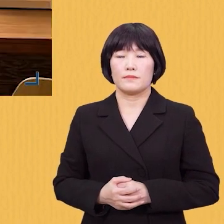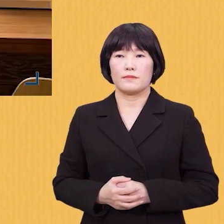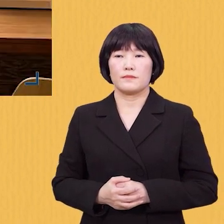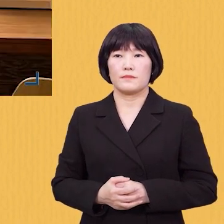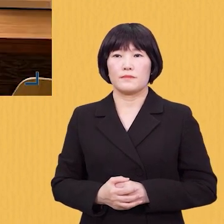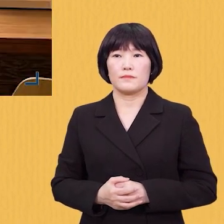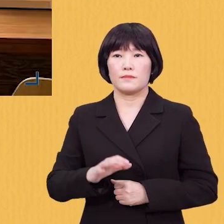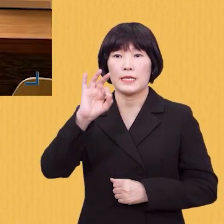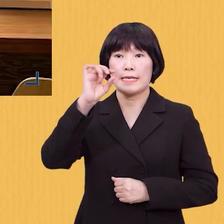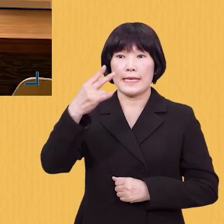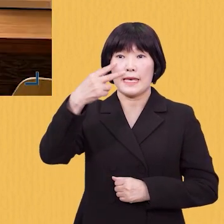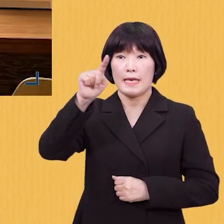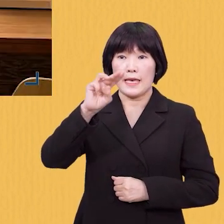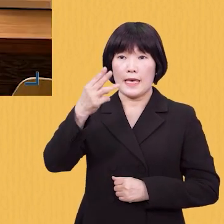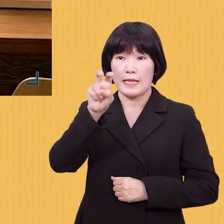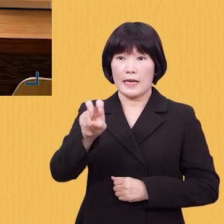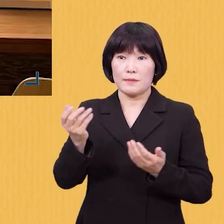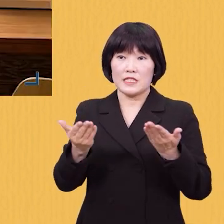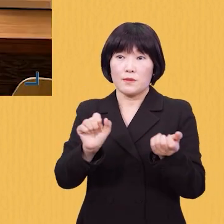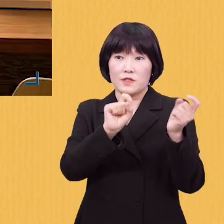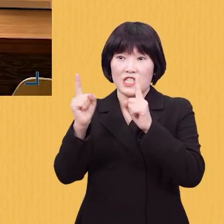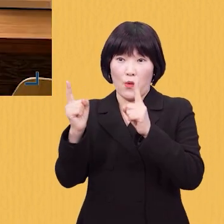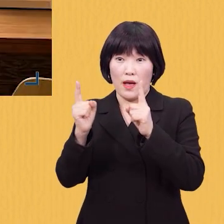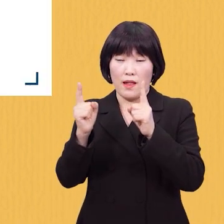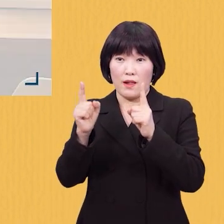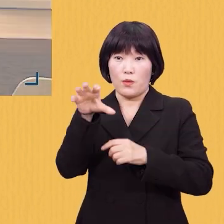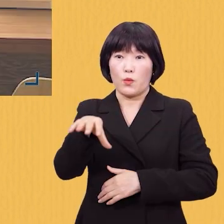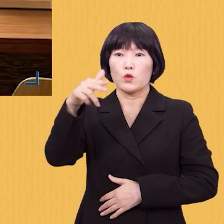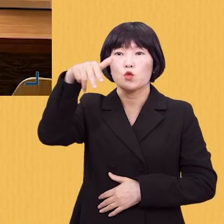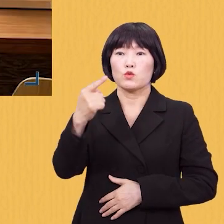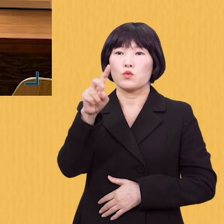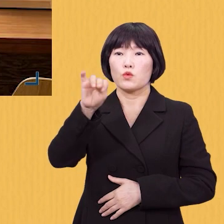예담 직업재활시설 조민진님,